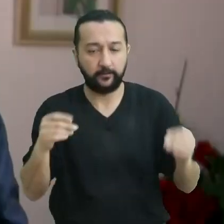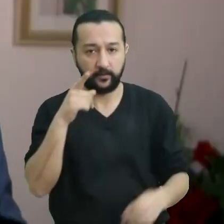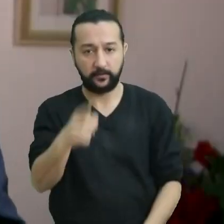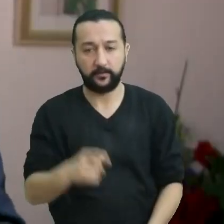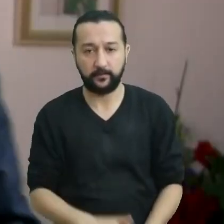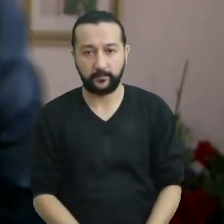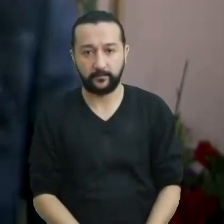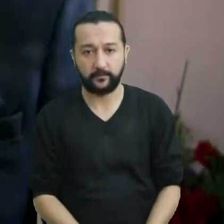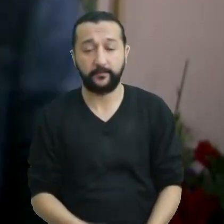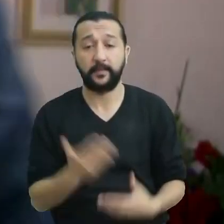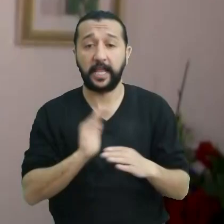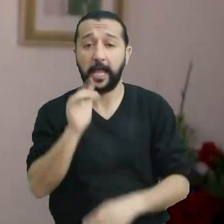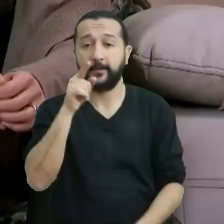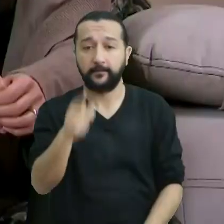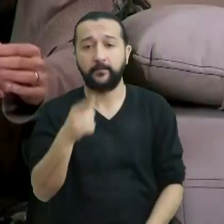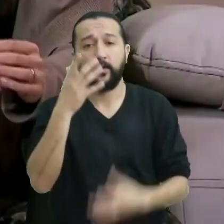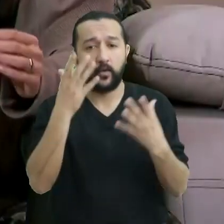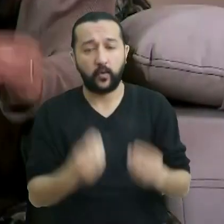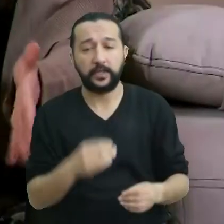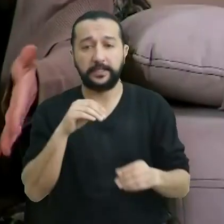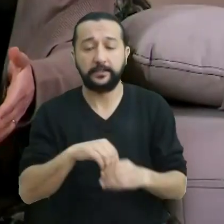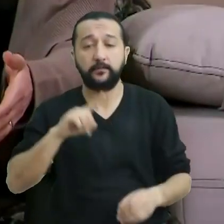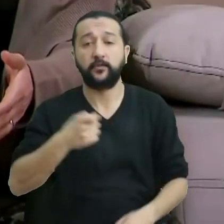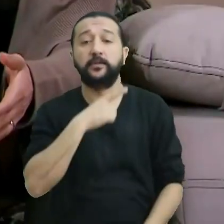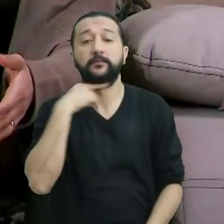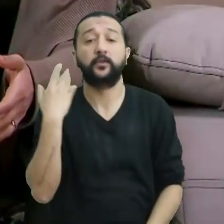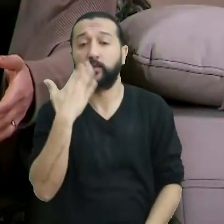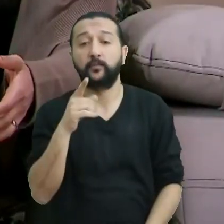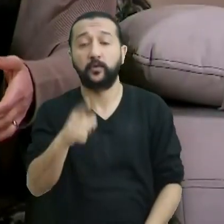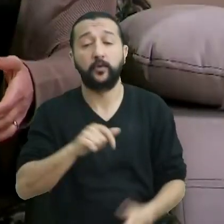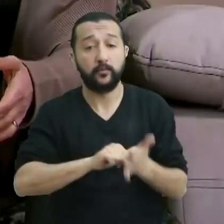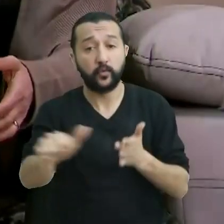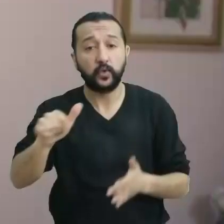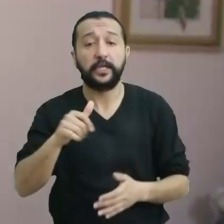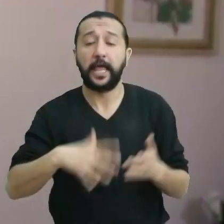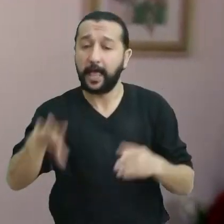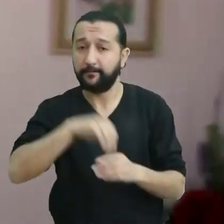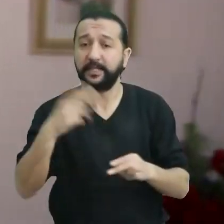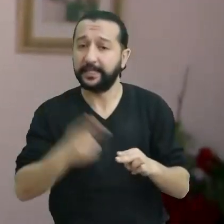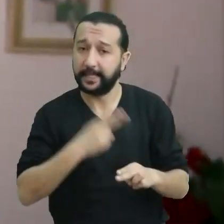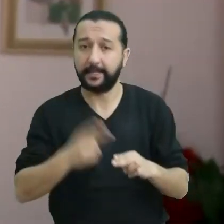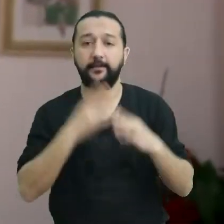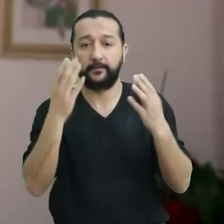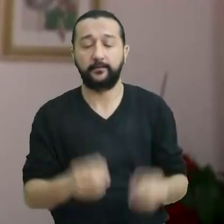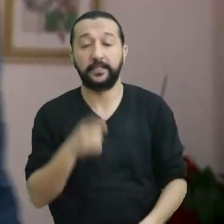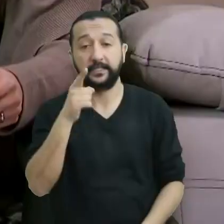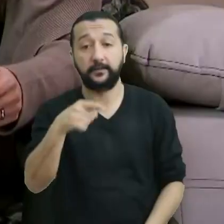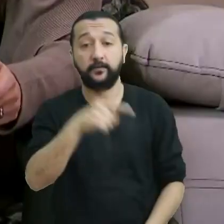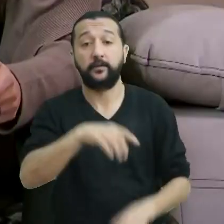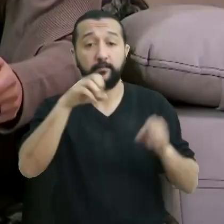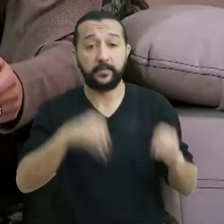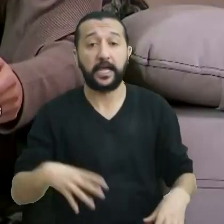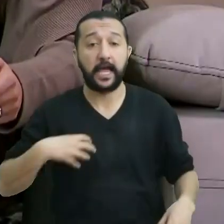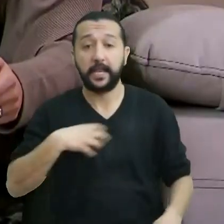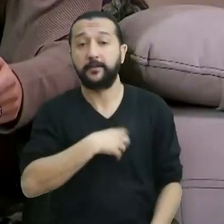kayboldu. Ya hayatım. Onu bulmanın hiç imkanı yok mu? Bir tanem, o bütün imkanları denedik zaten. Ya siz onu bunu bırakın